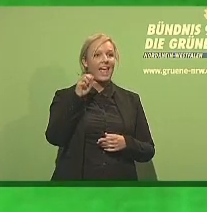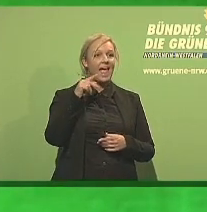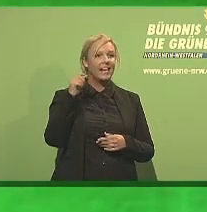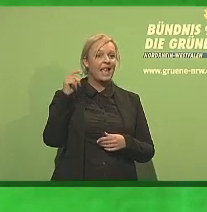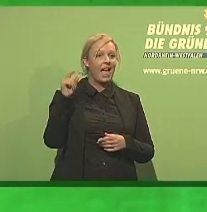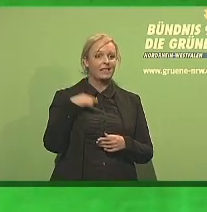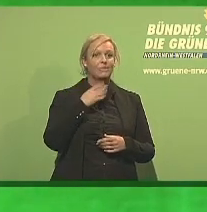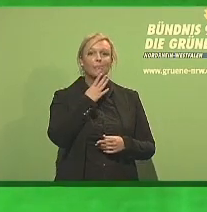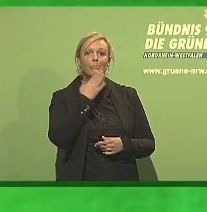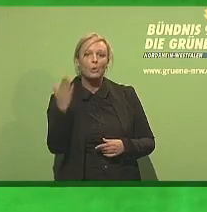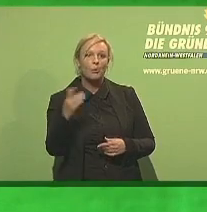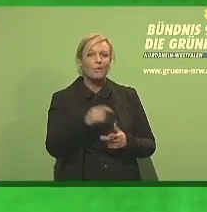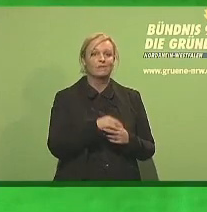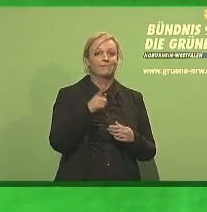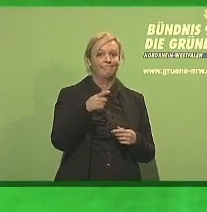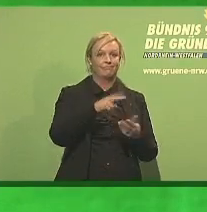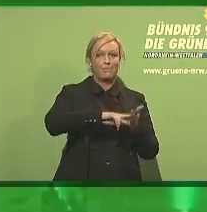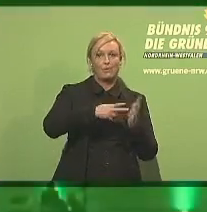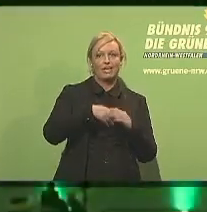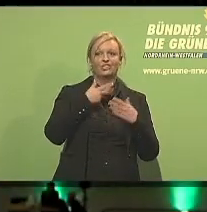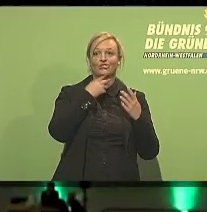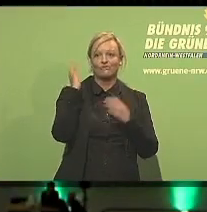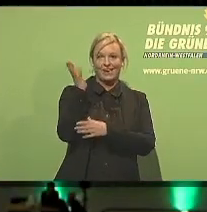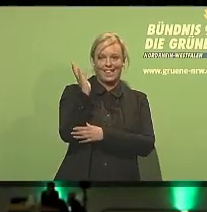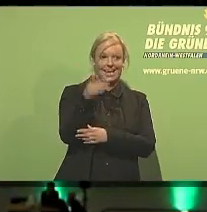auf deine politische Rede. Herzlich willkommen.